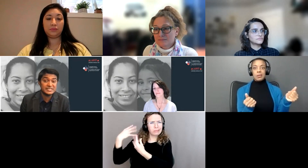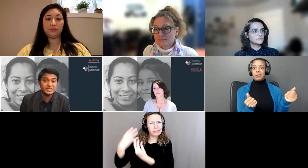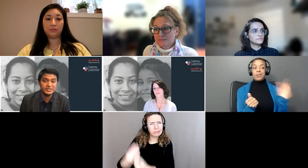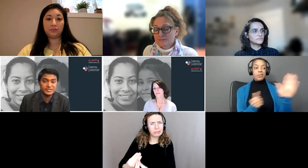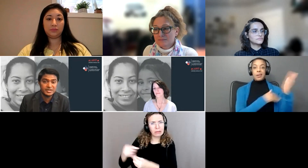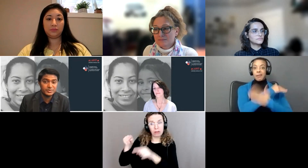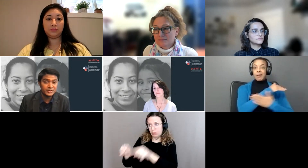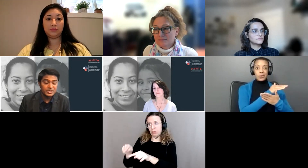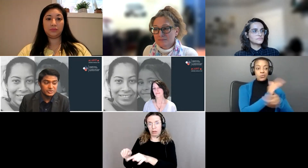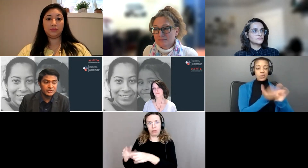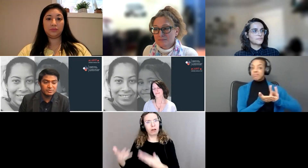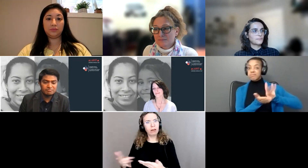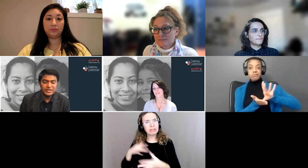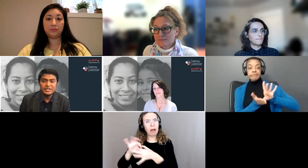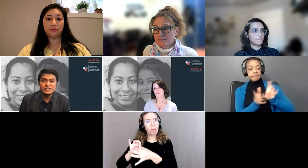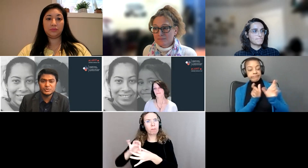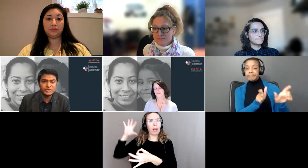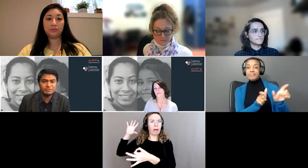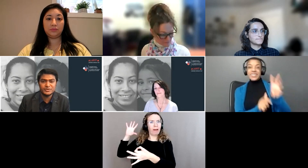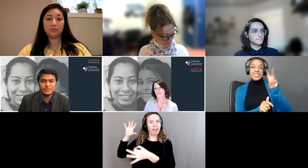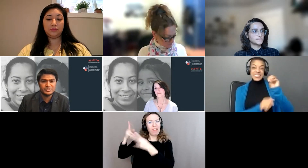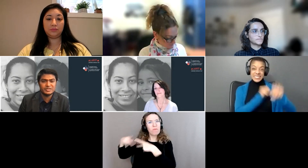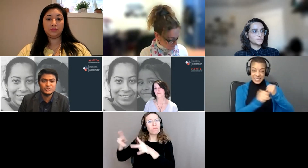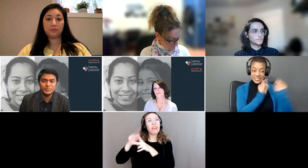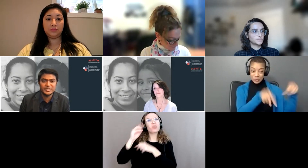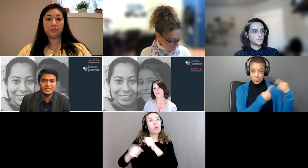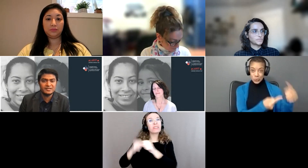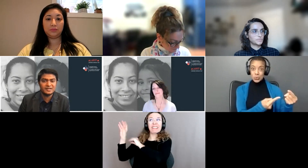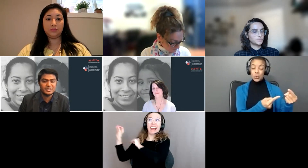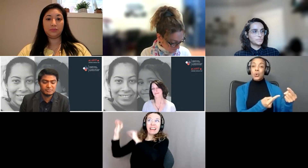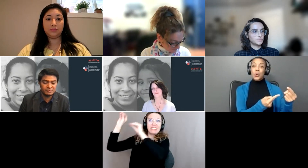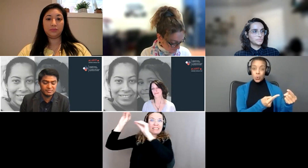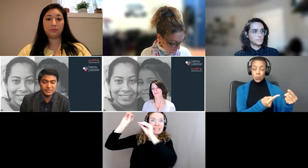Ils sont éloignés de leur pays depuis plus de 60 ans. C'est difficile